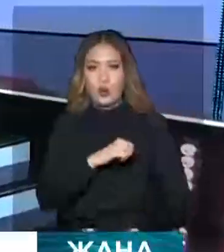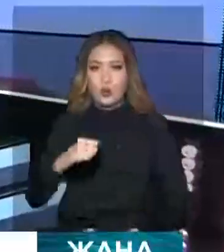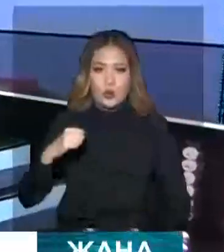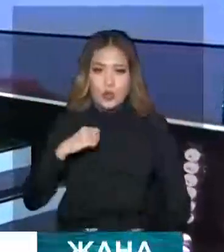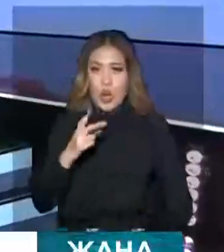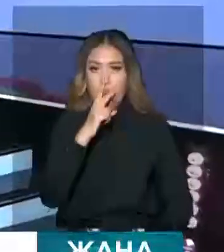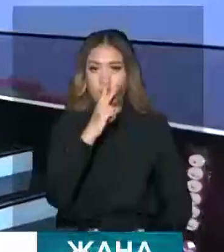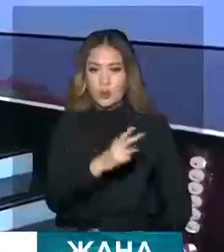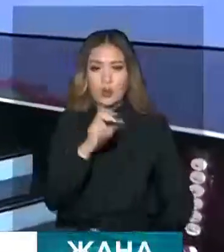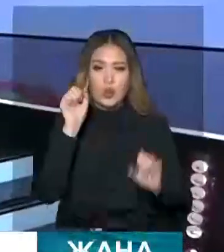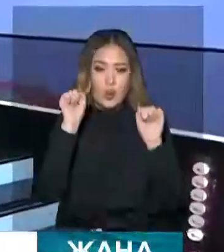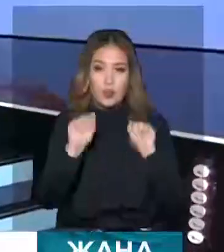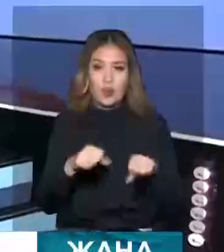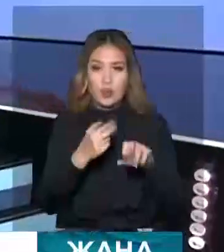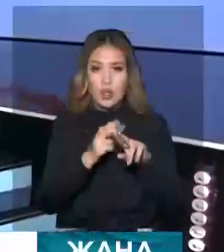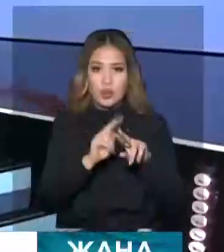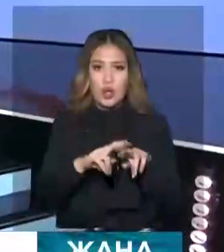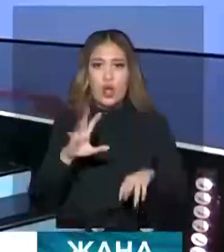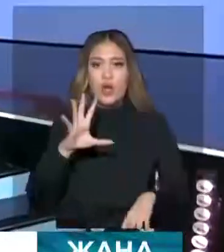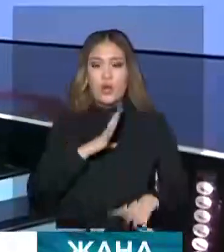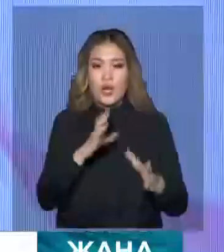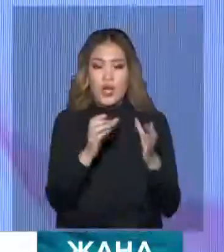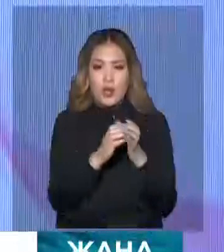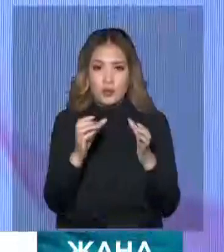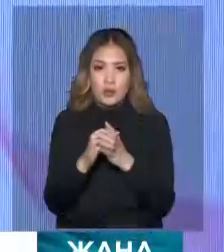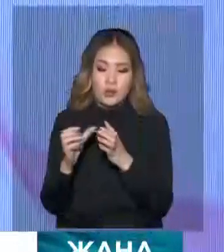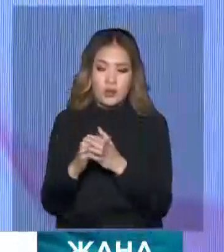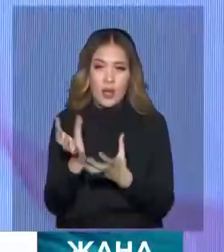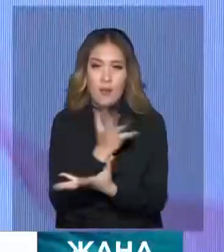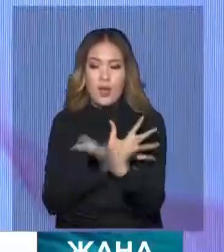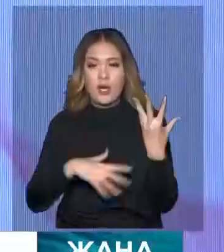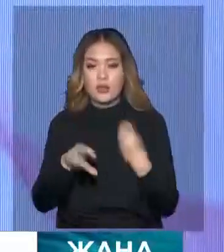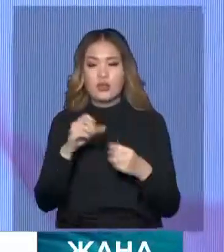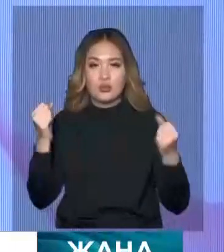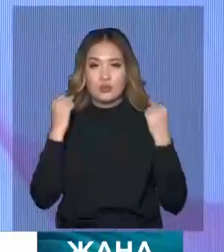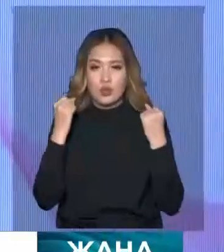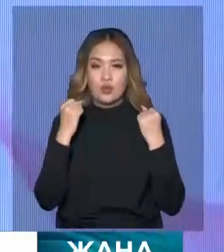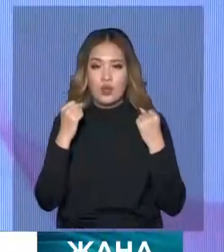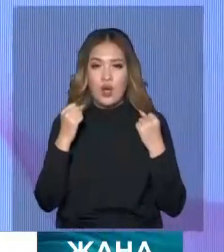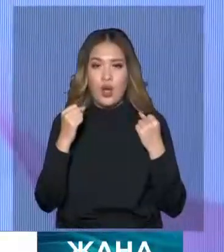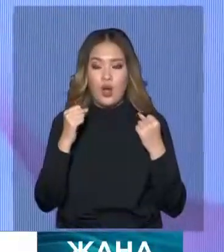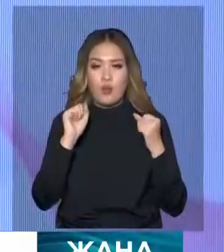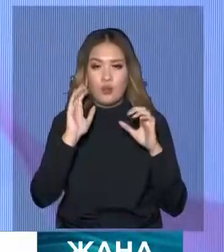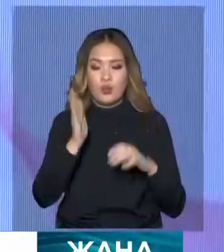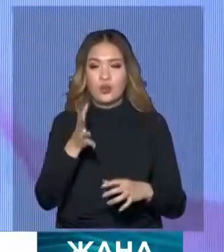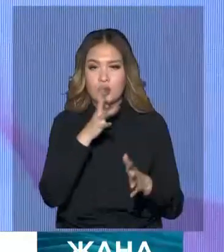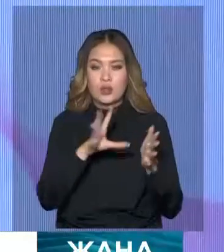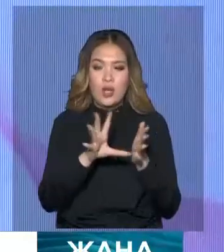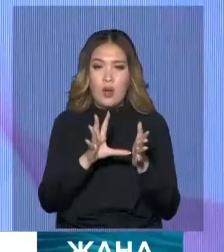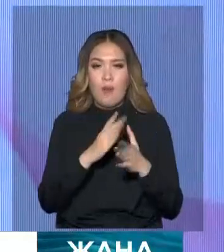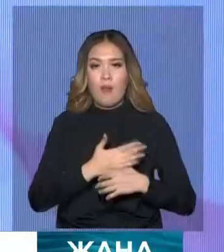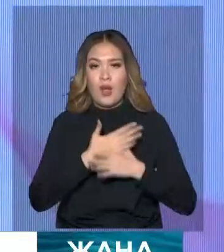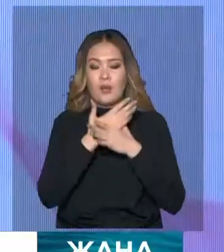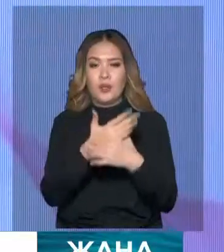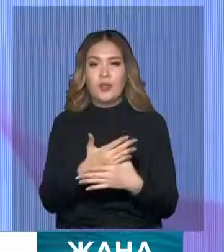өздеріңіз де көресіздер. Біз ұлттық құрама командаларының барлық спорт түрлерін құрал жабдықтармен жабдықтаймыз. Көп